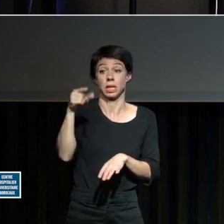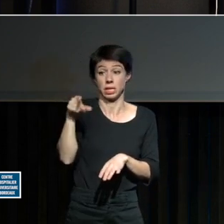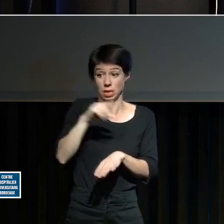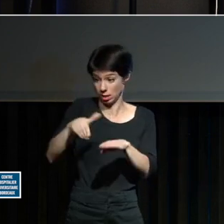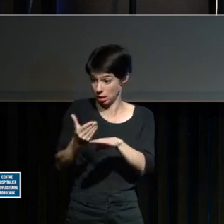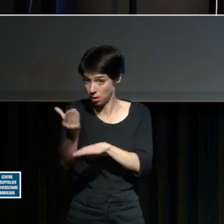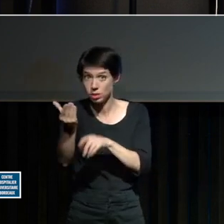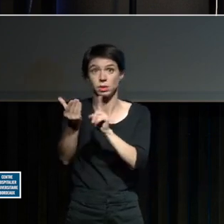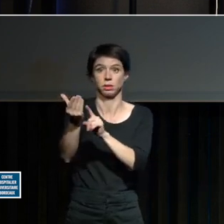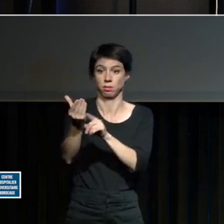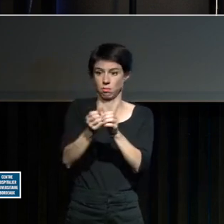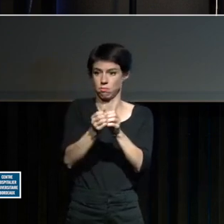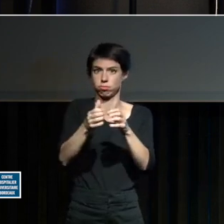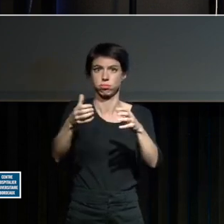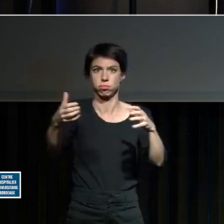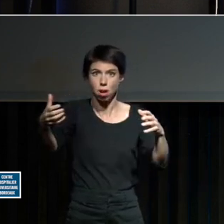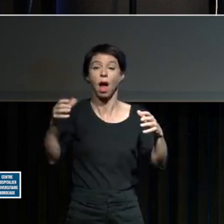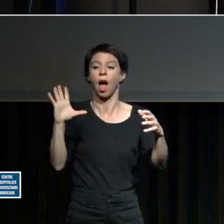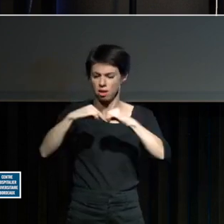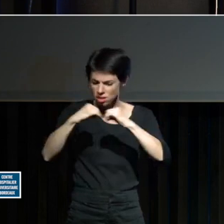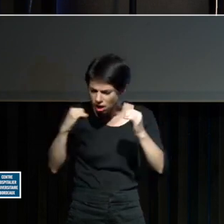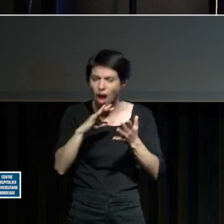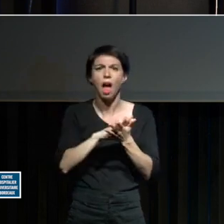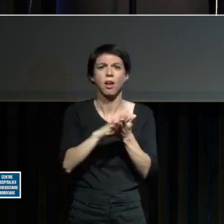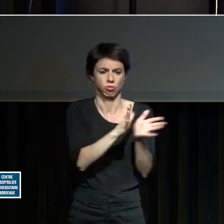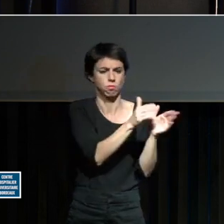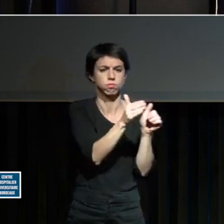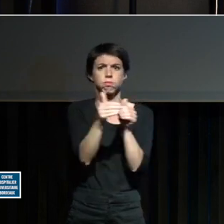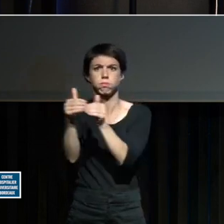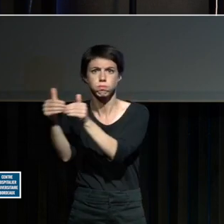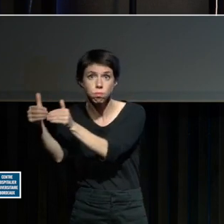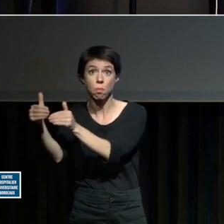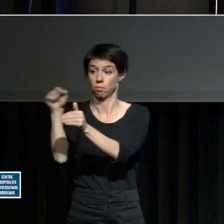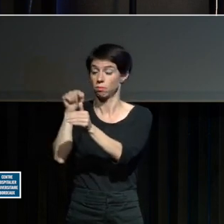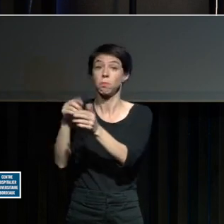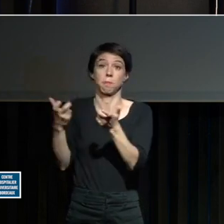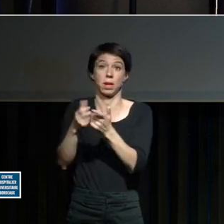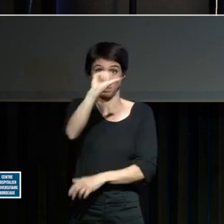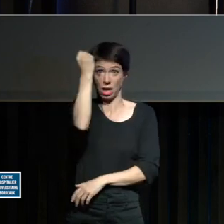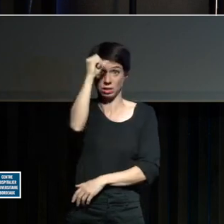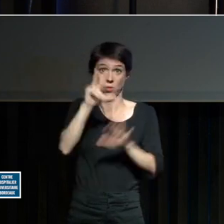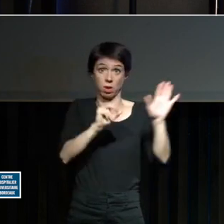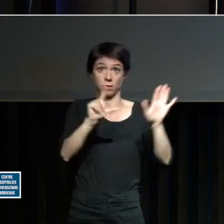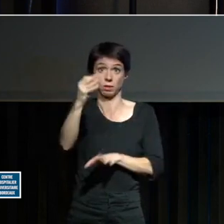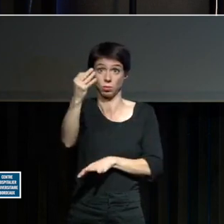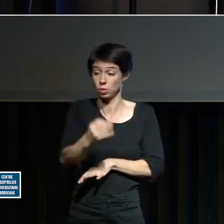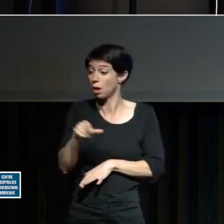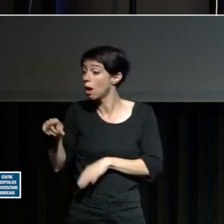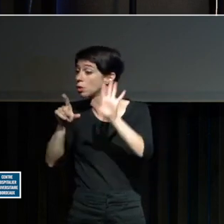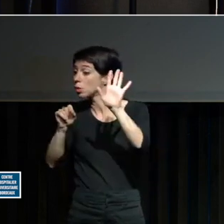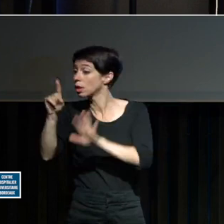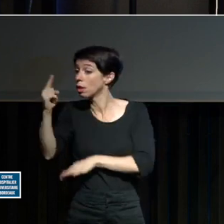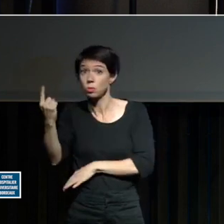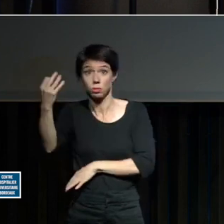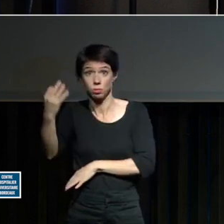va augmenter en fonction des catégories d'âge pour atteindre jusqu'à 87% des garçons et 71% des filles dans